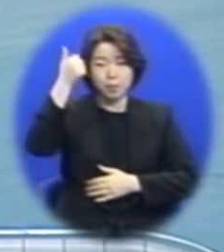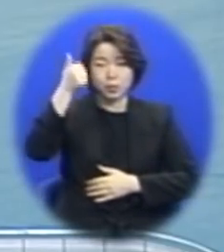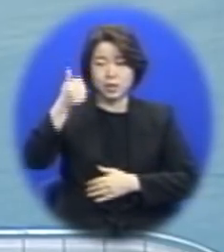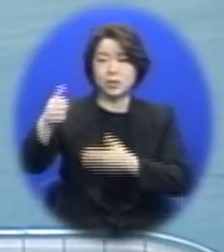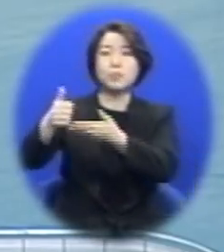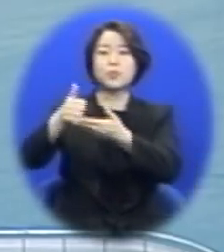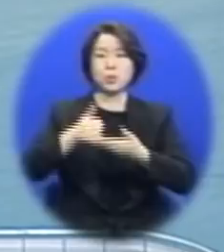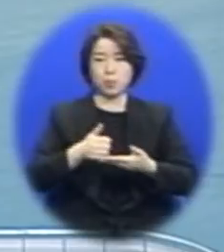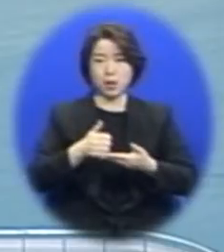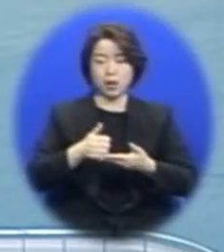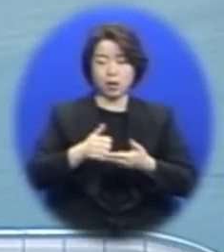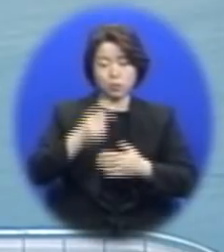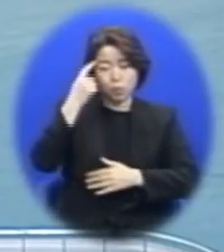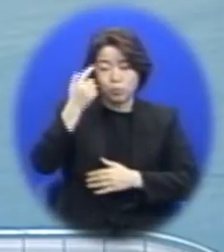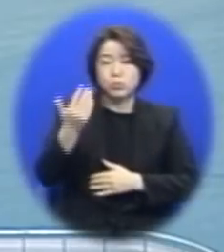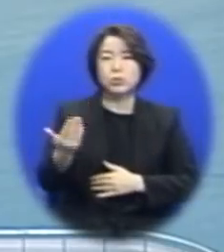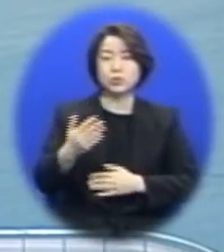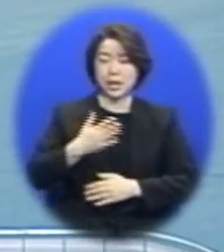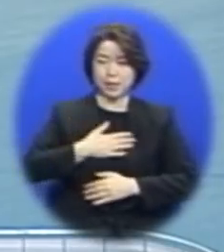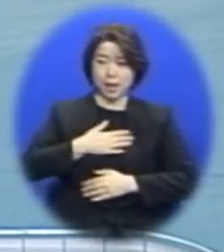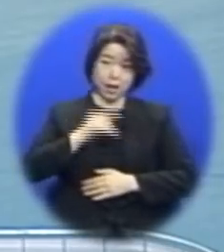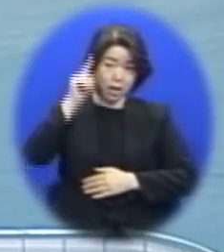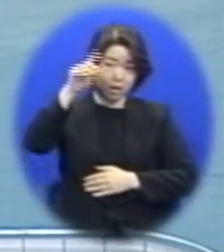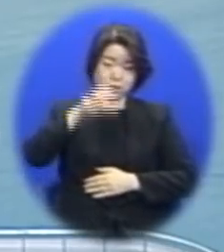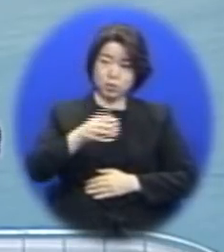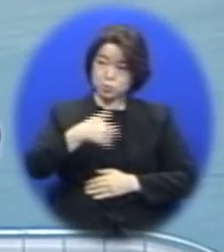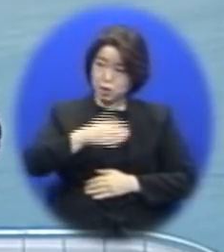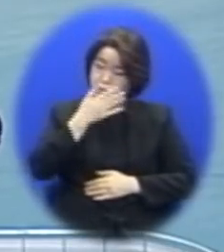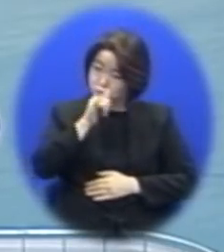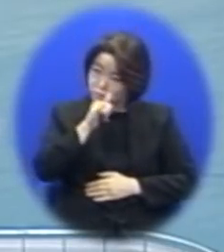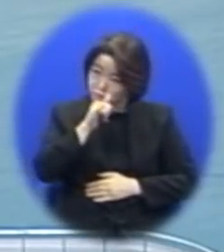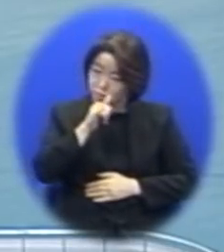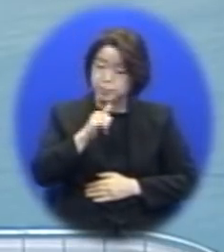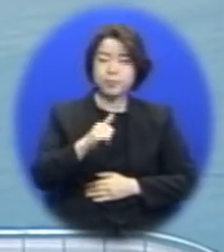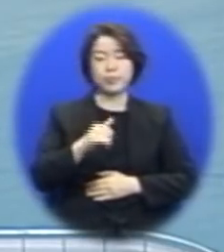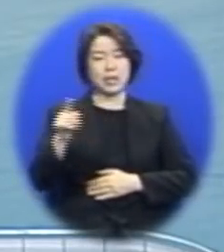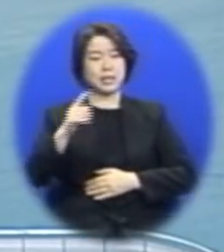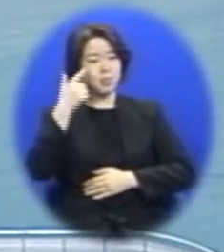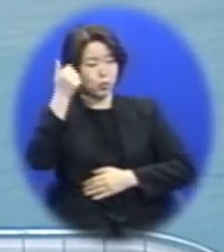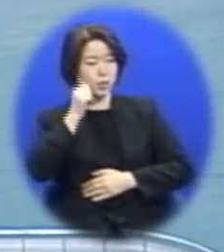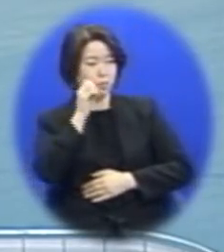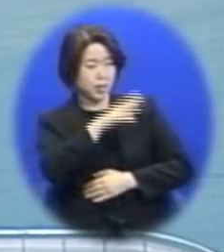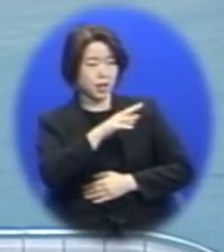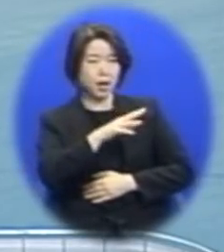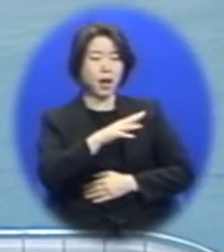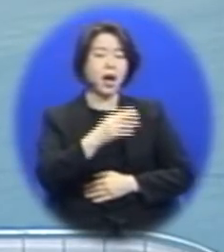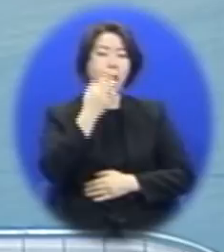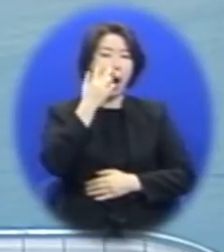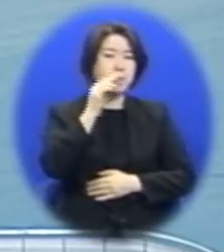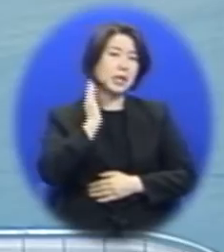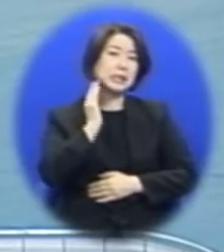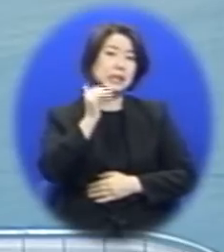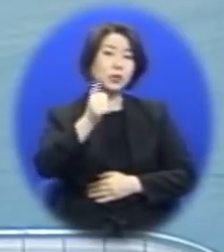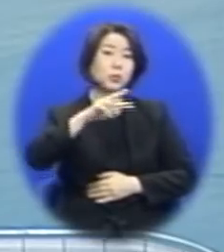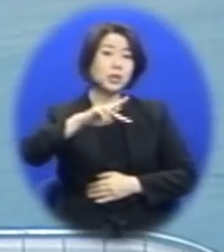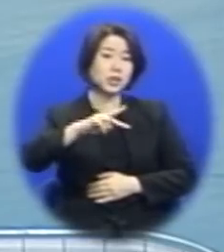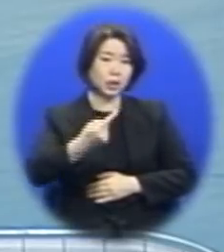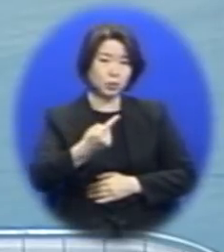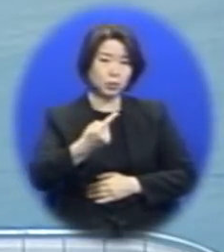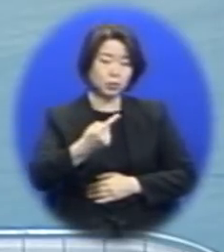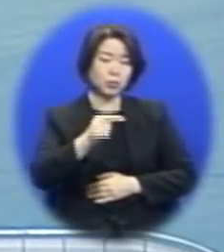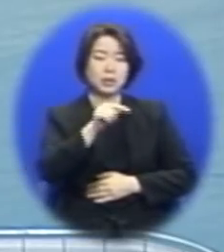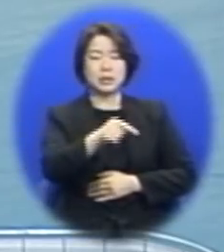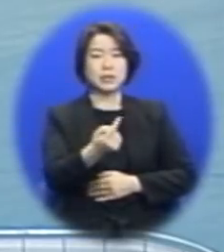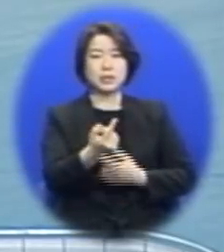내가 천국에 갈수 있겠느냐고. 빌리 그레엄 목사님이 대답했어요. 미합중국의 대통령이라 할지라도